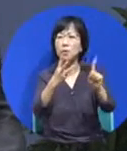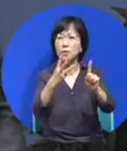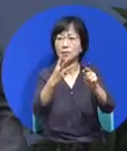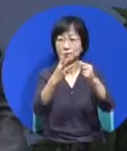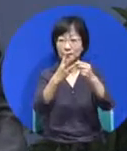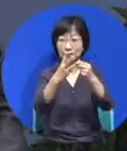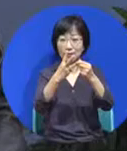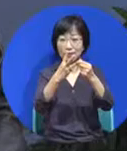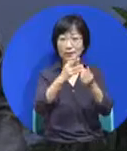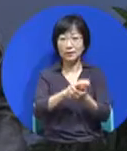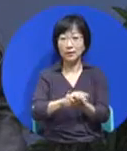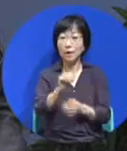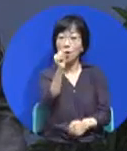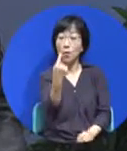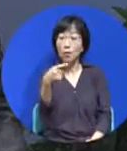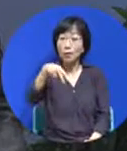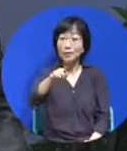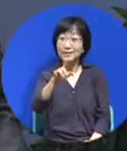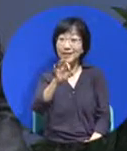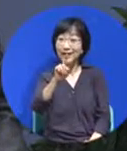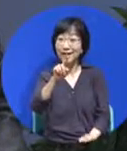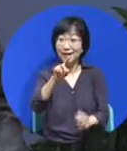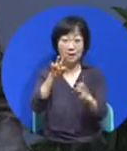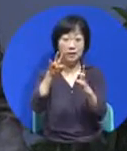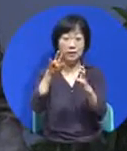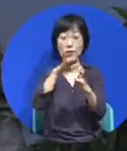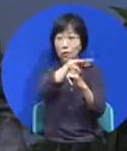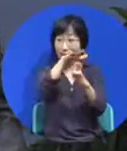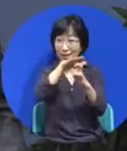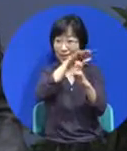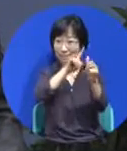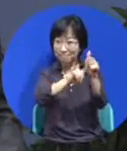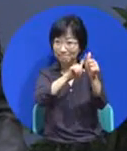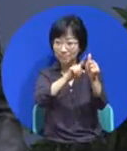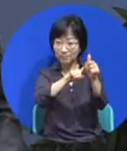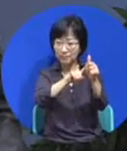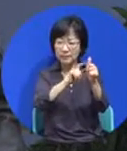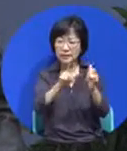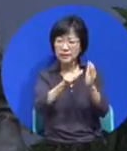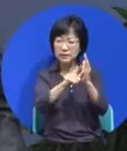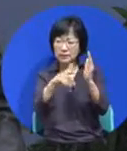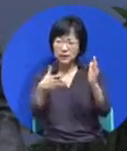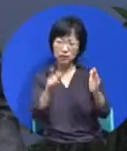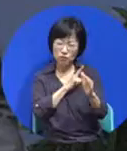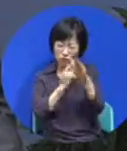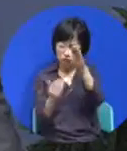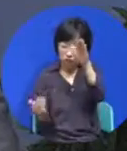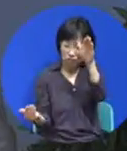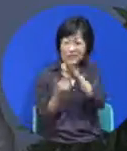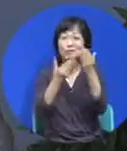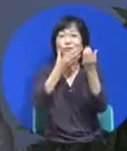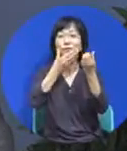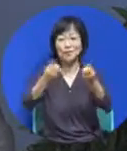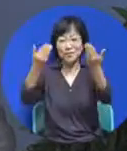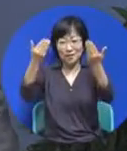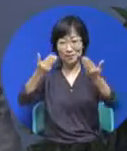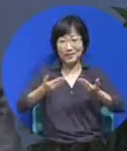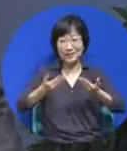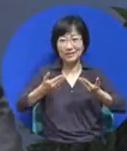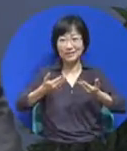thing. 호세아는 당대에 최고의 축복을 받은 선지자가 되었습니다. Hosea at that time became